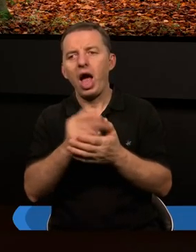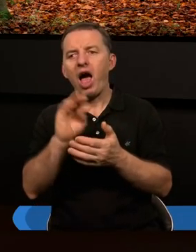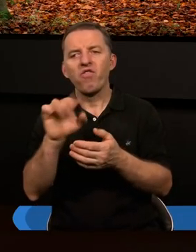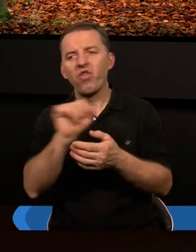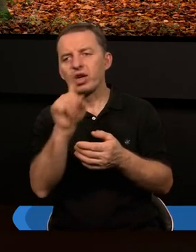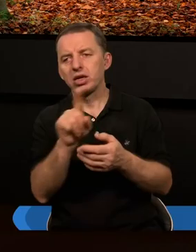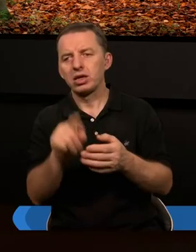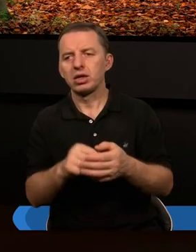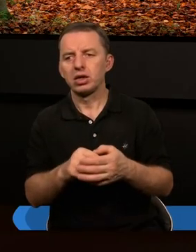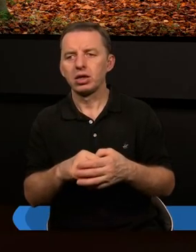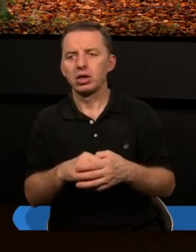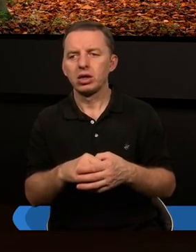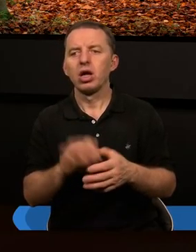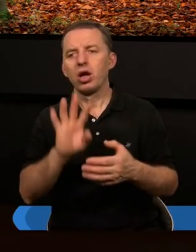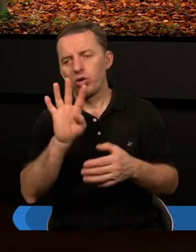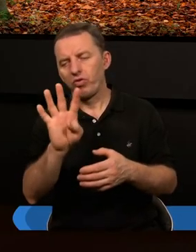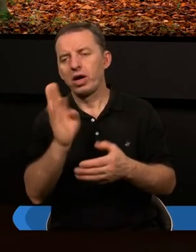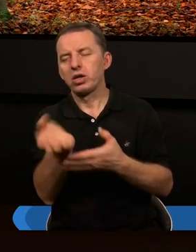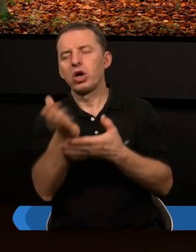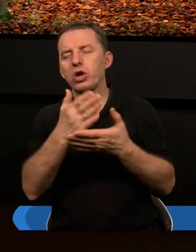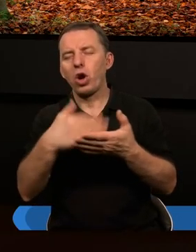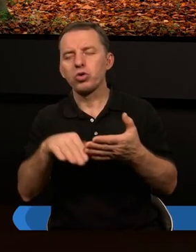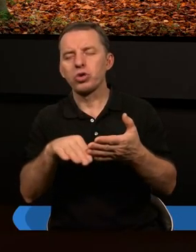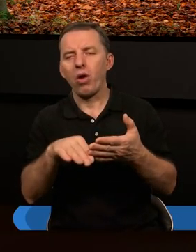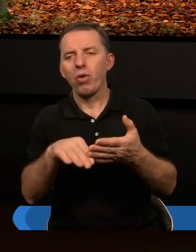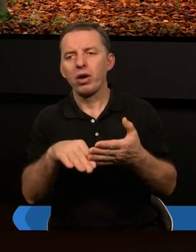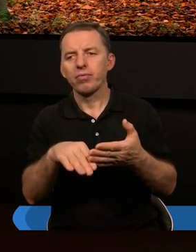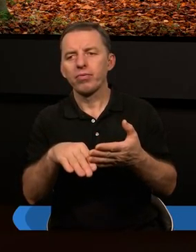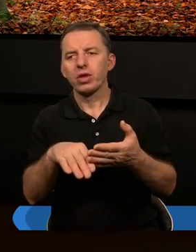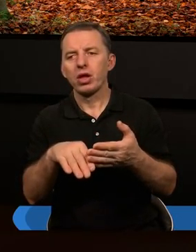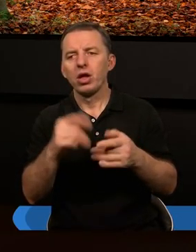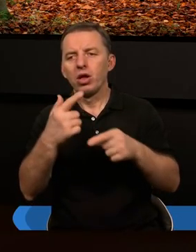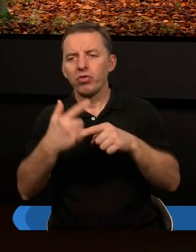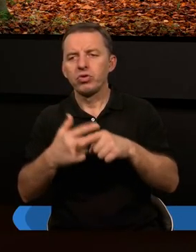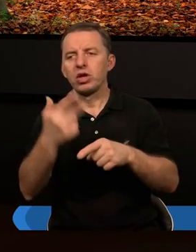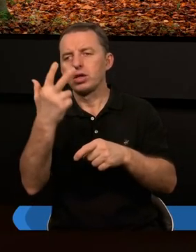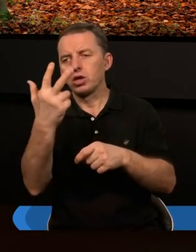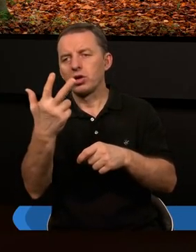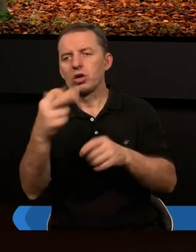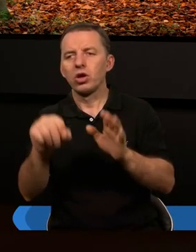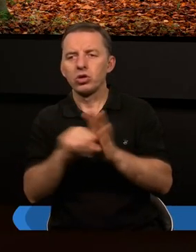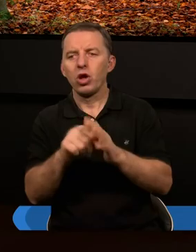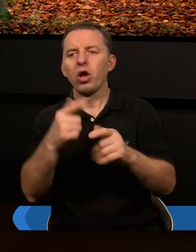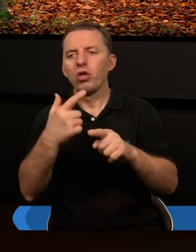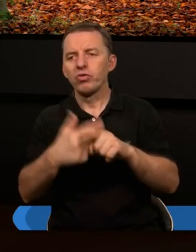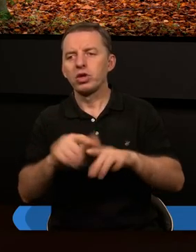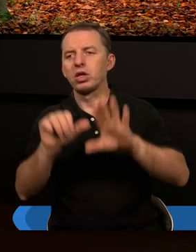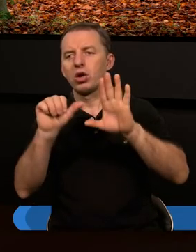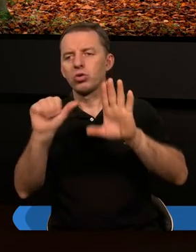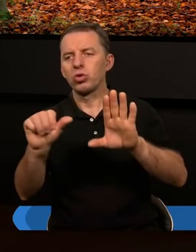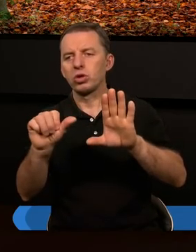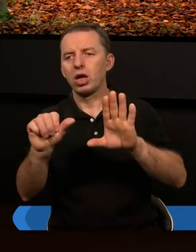do Efezjan. Czwarty rozdział, od 23 do 26